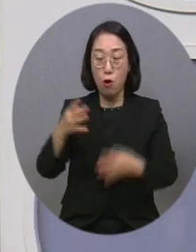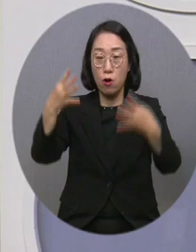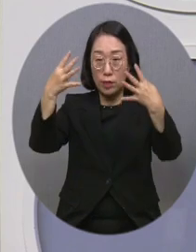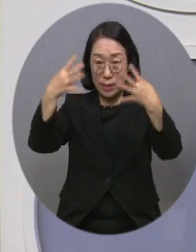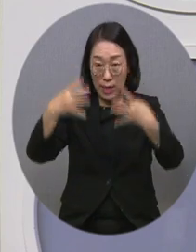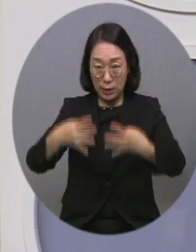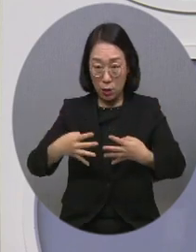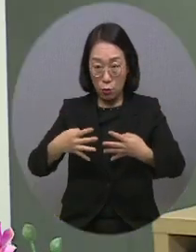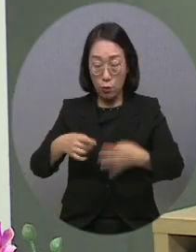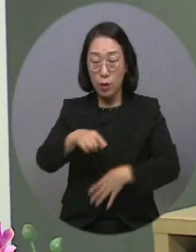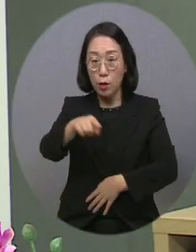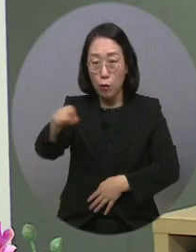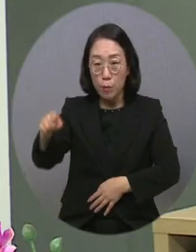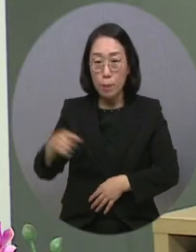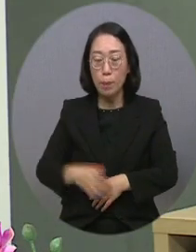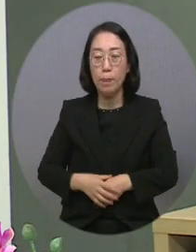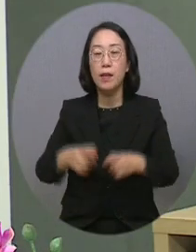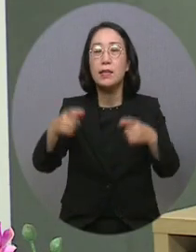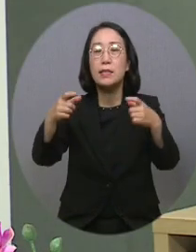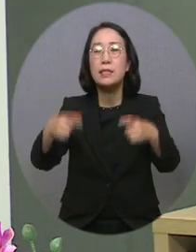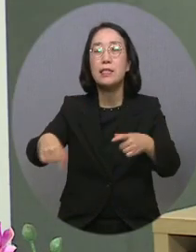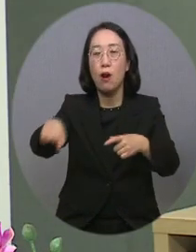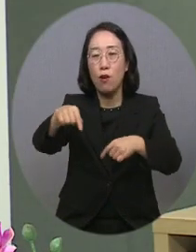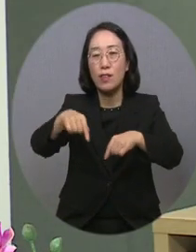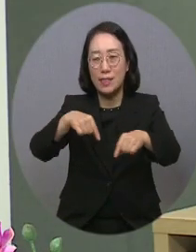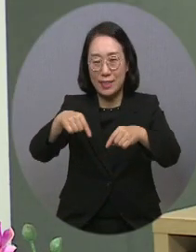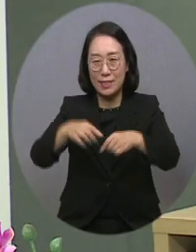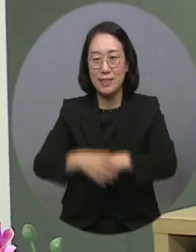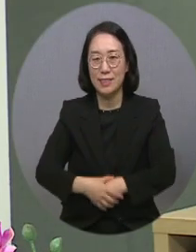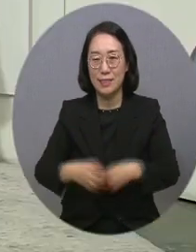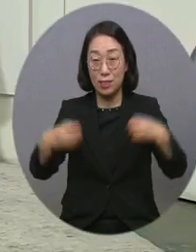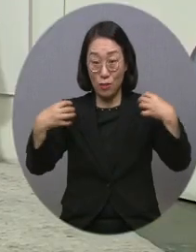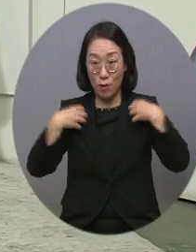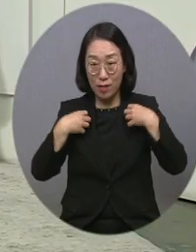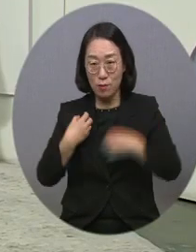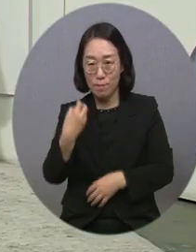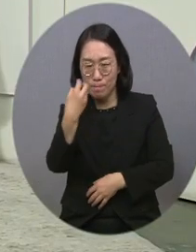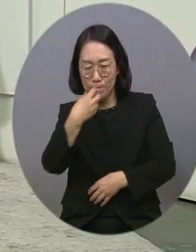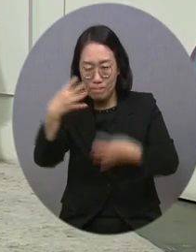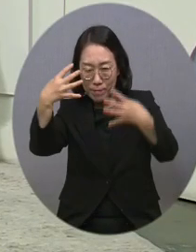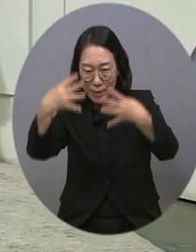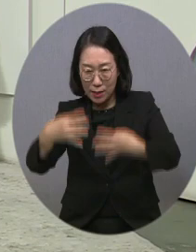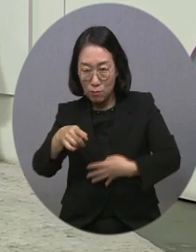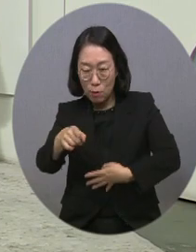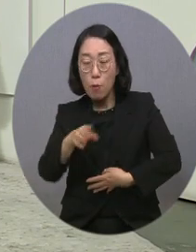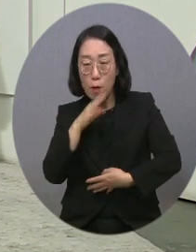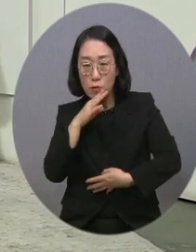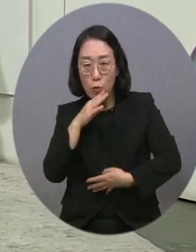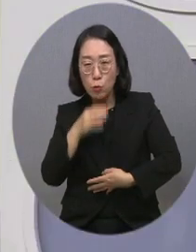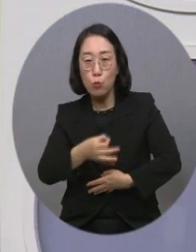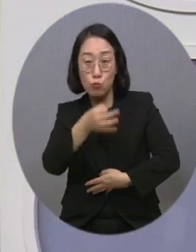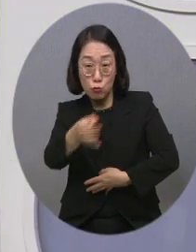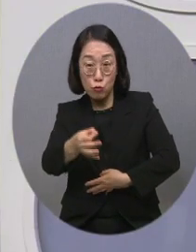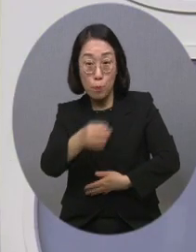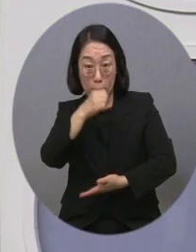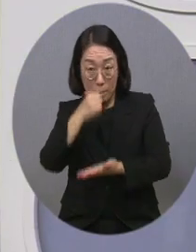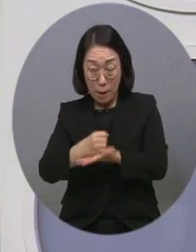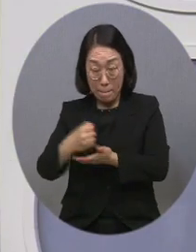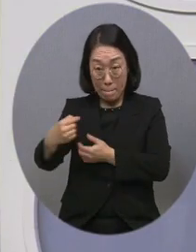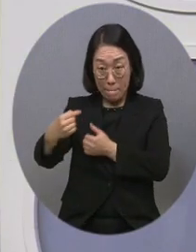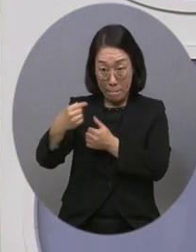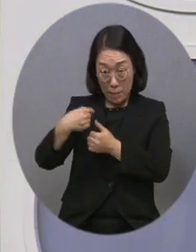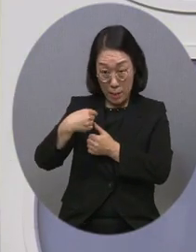지자체에서 검증을 하지요. 네, 알겠습니다. 네, 검증을 해서 우리에게 요청을 하면은 저희가 생계비는 바로 지원을